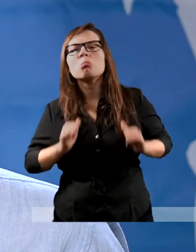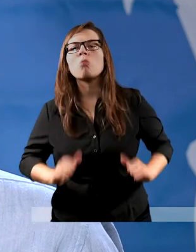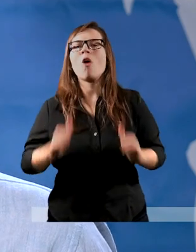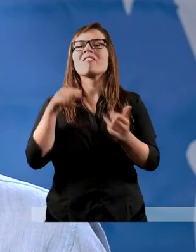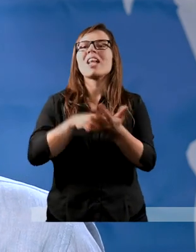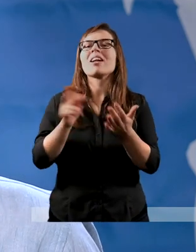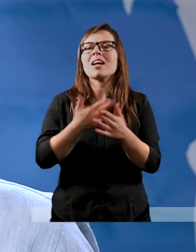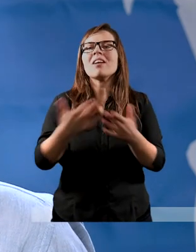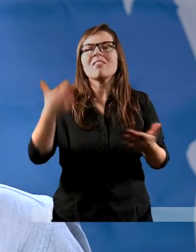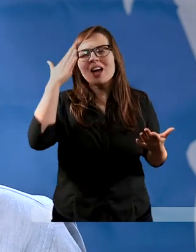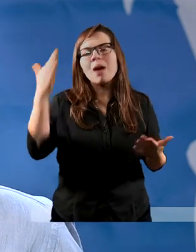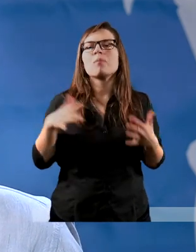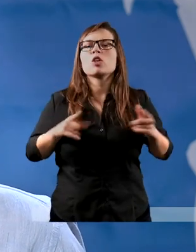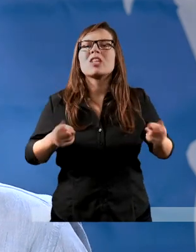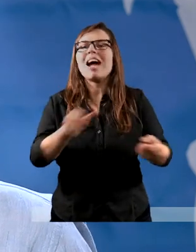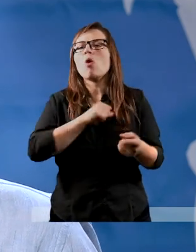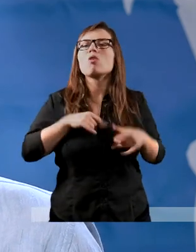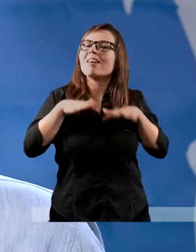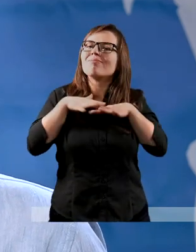kiedy działy się ciężkie